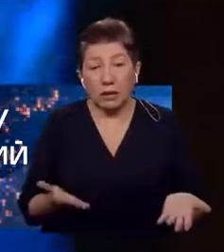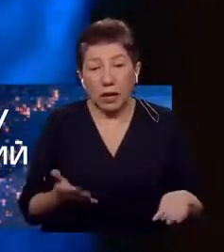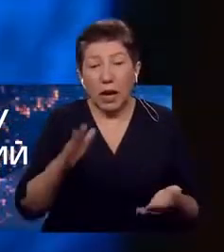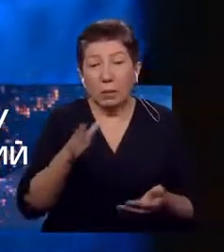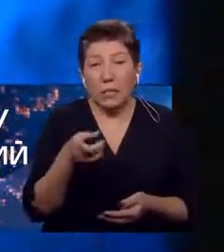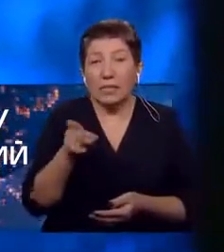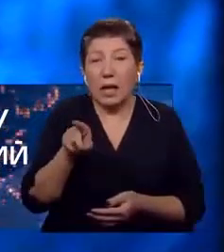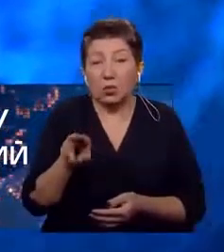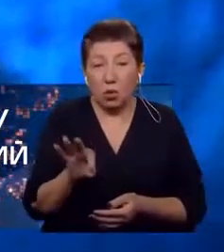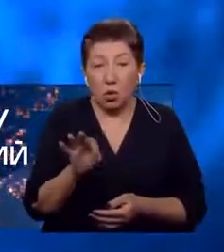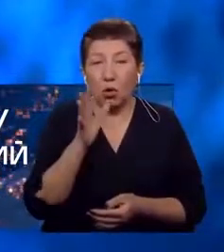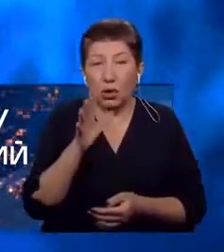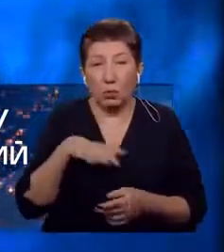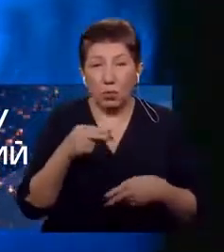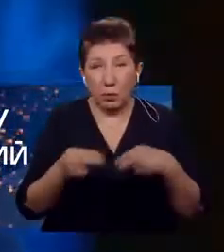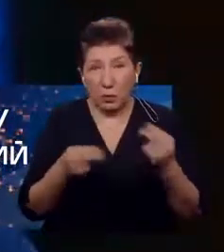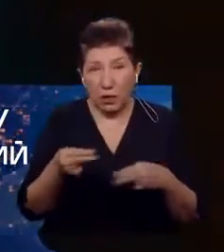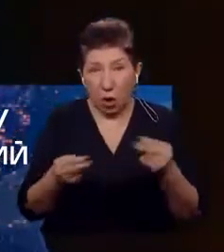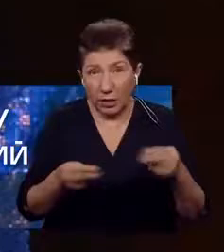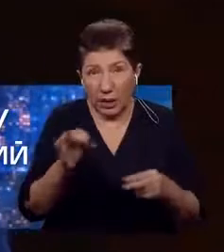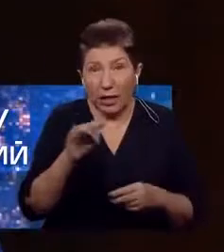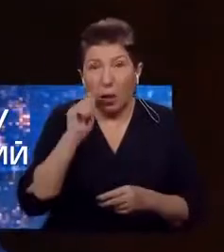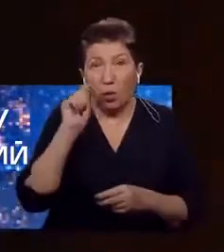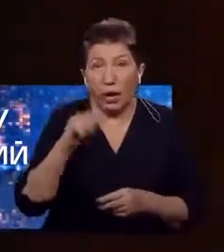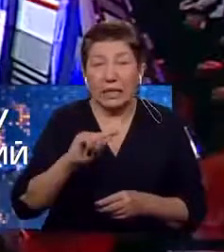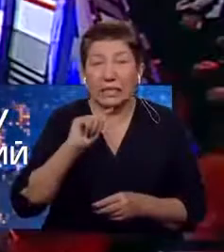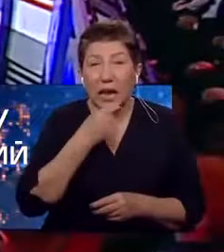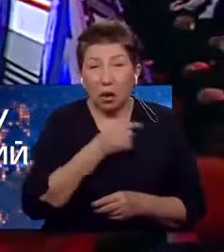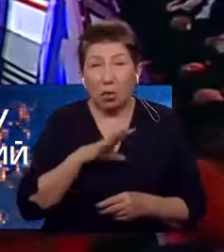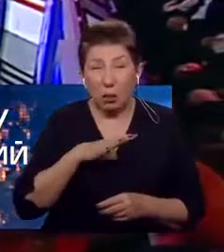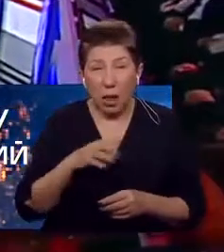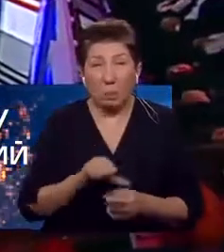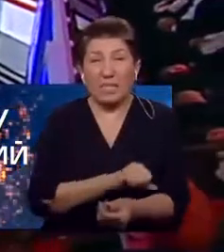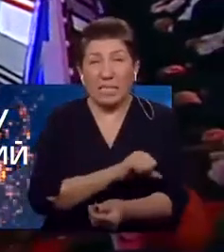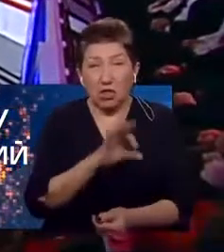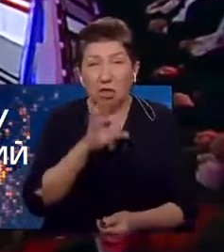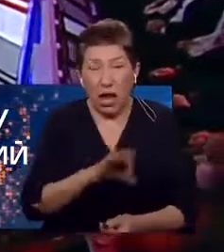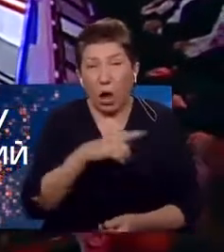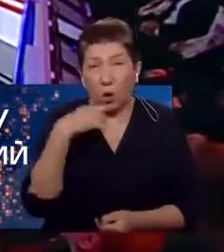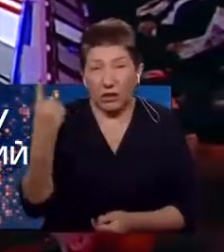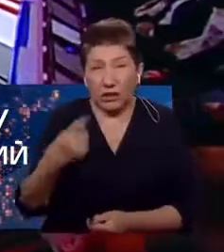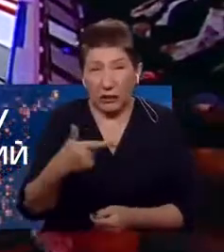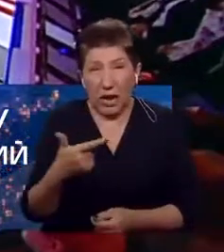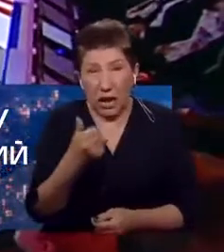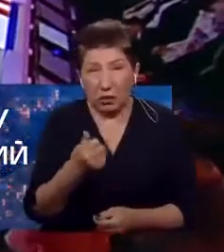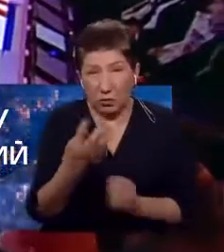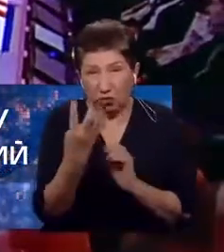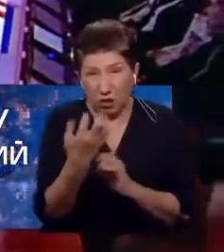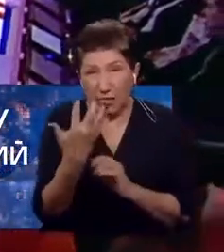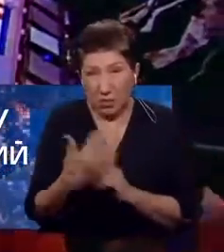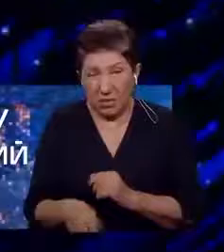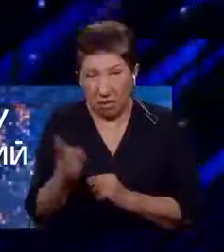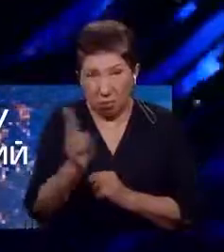Після того, коли був підписаний контракт і українська економіка була підсаджена на російську голку, ціну 450